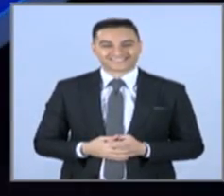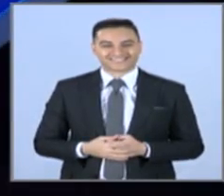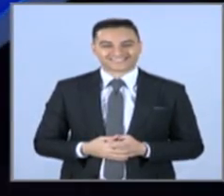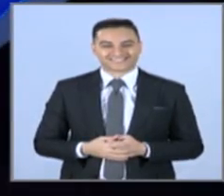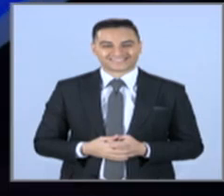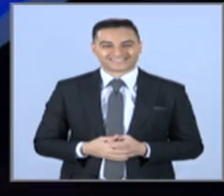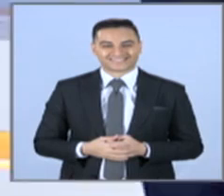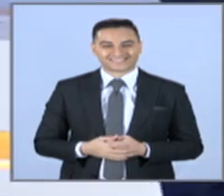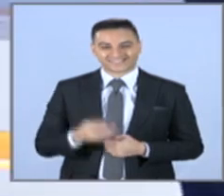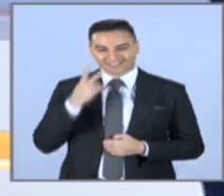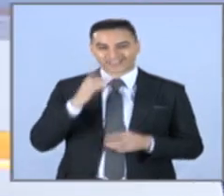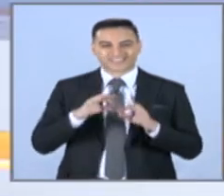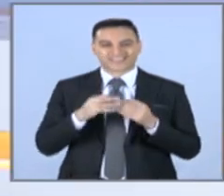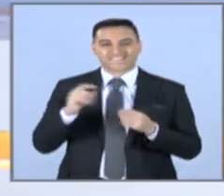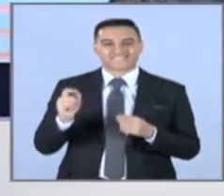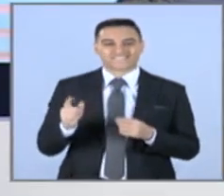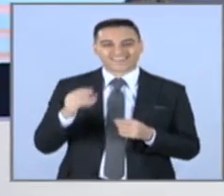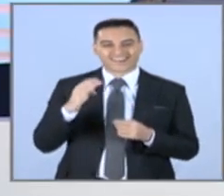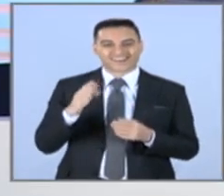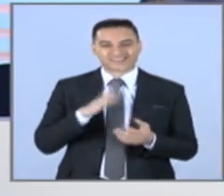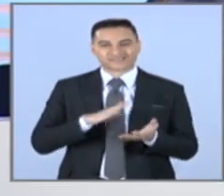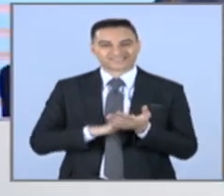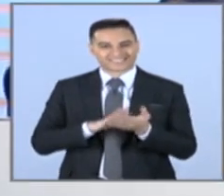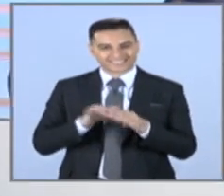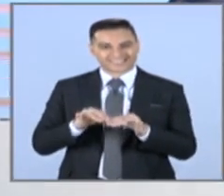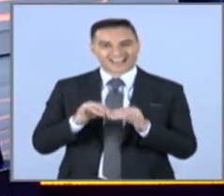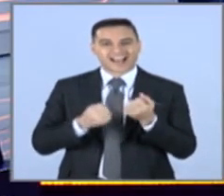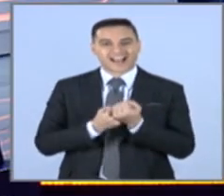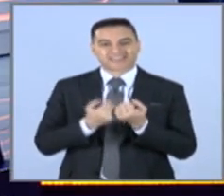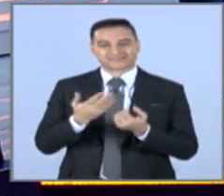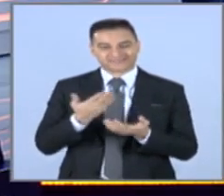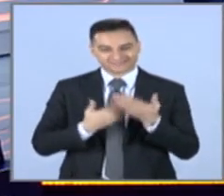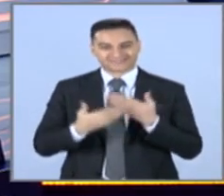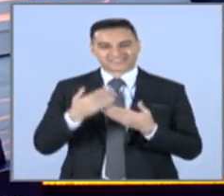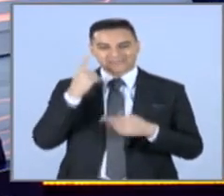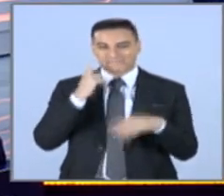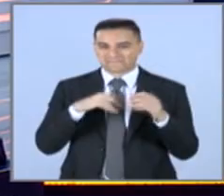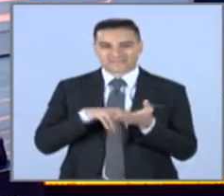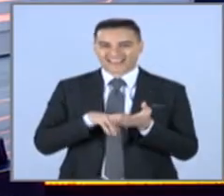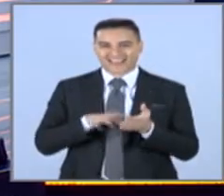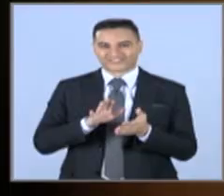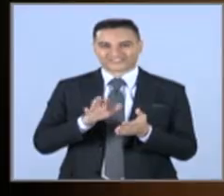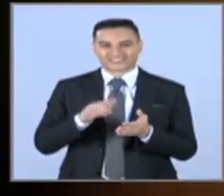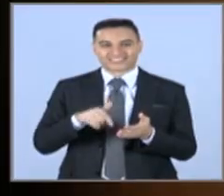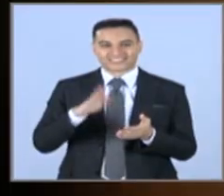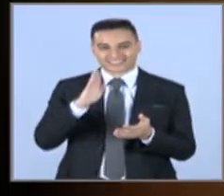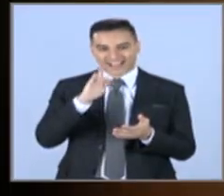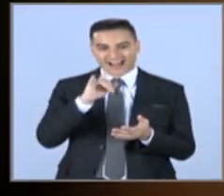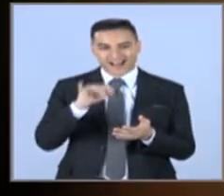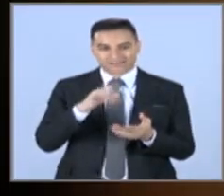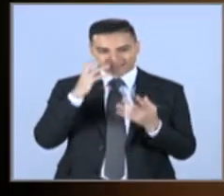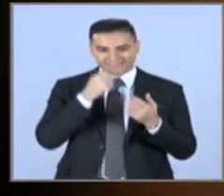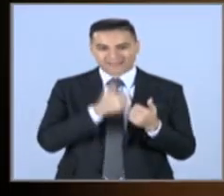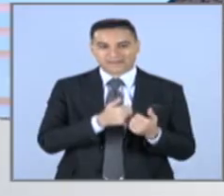بص تعال تعال اتفرج، بتشجعك. مفيش حد ما يشجعك، تلاش. سلمى تمام؟